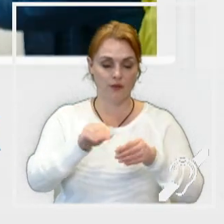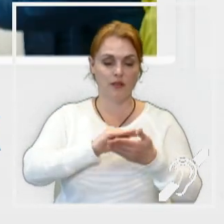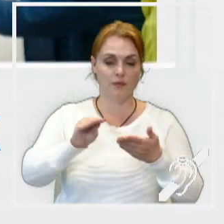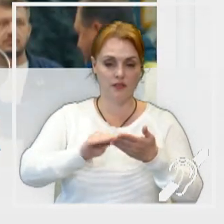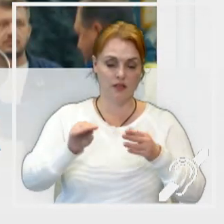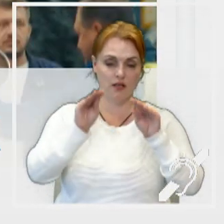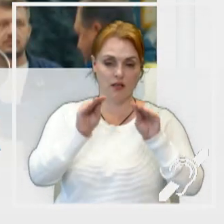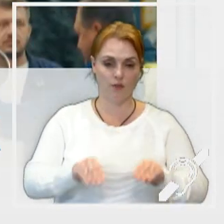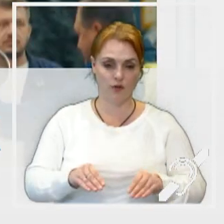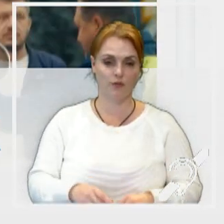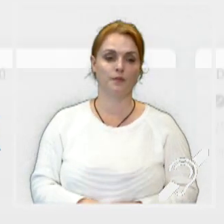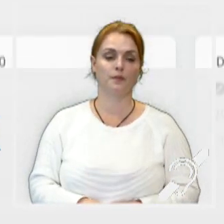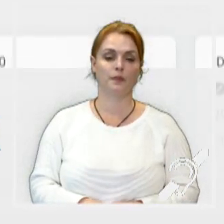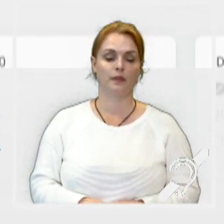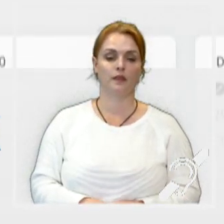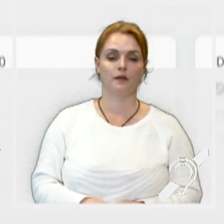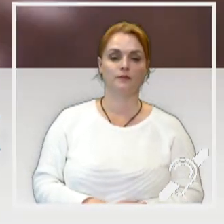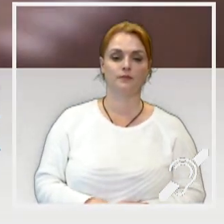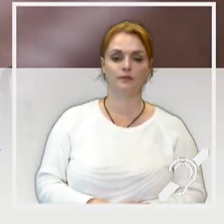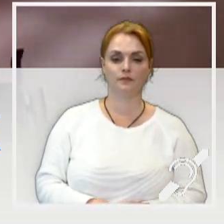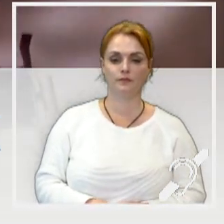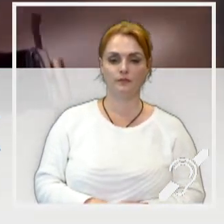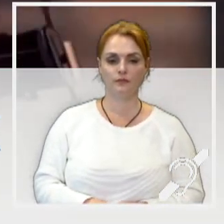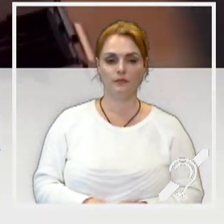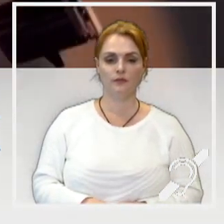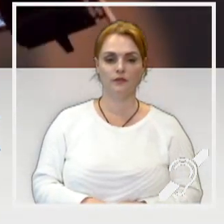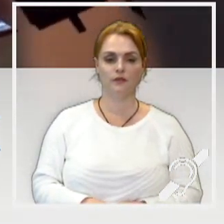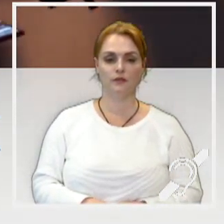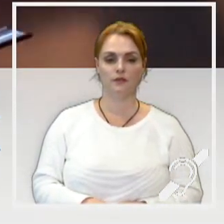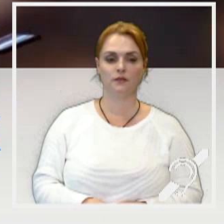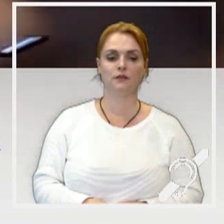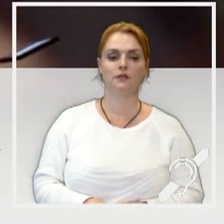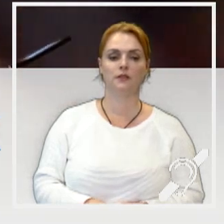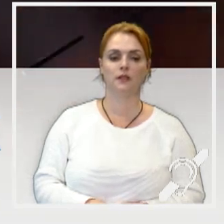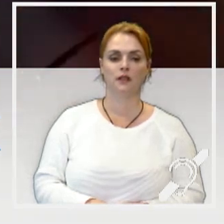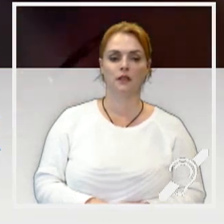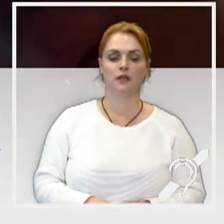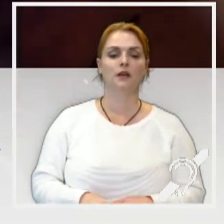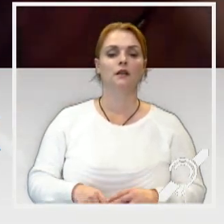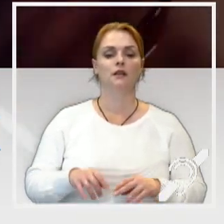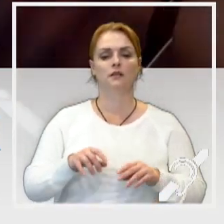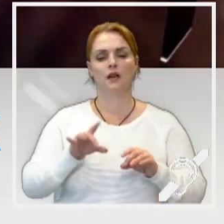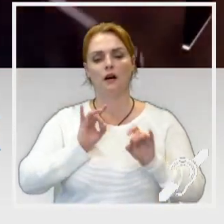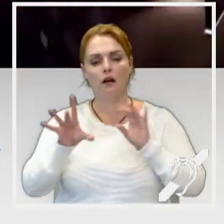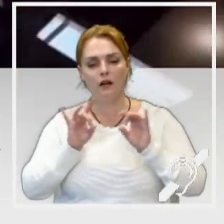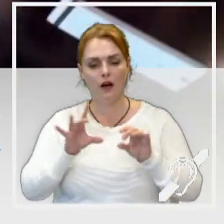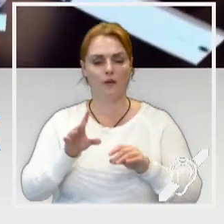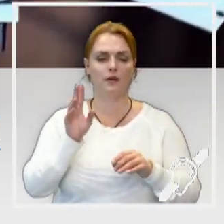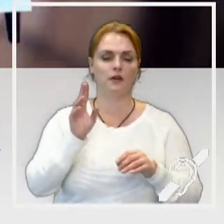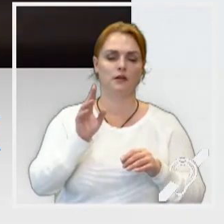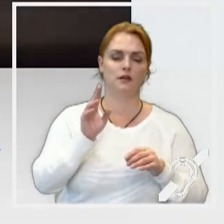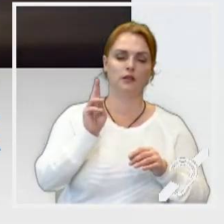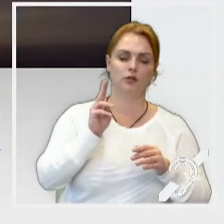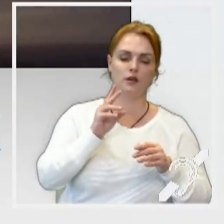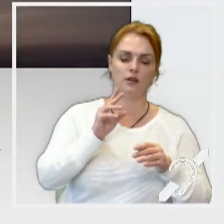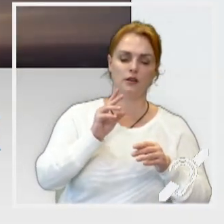care sunt din donațiile făcute. Pentru campaniile de sponsorizare pe pagina de Facebook a Partidului Acțiune și